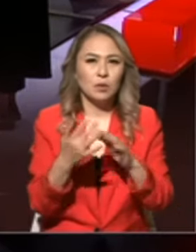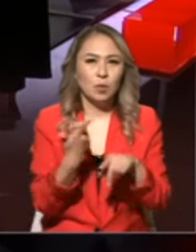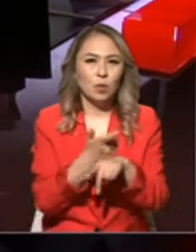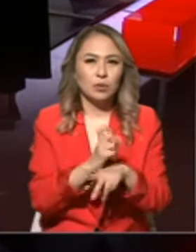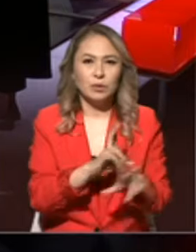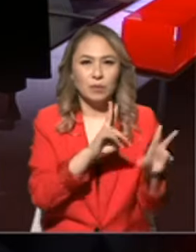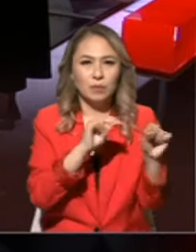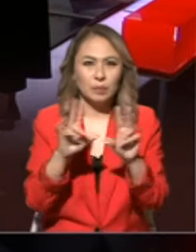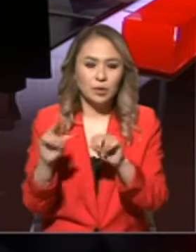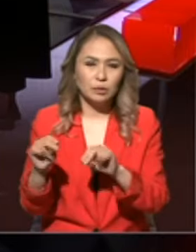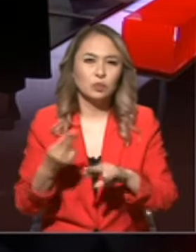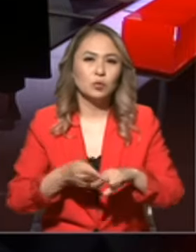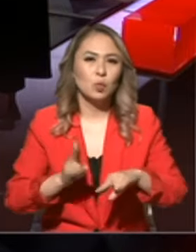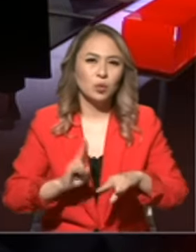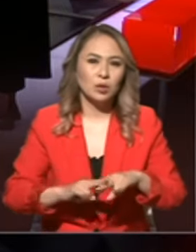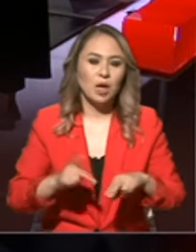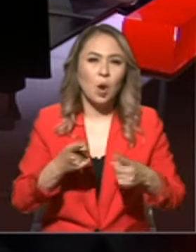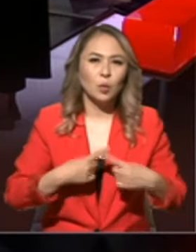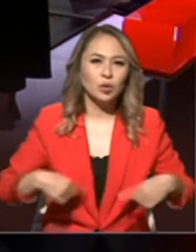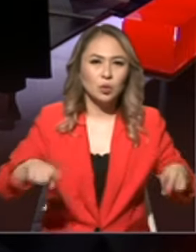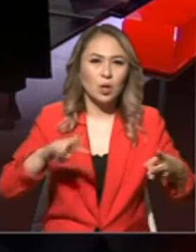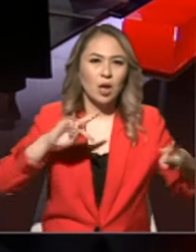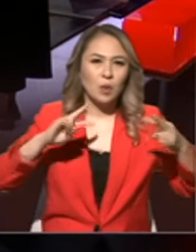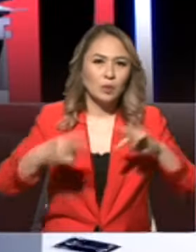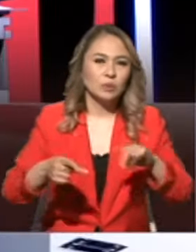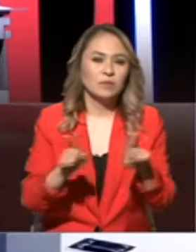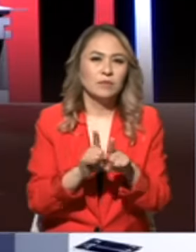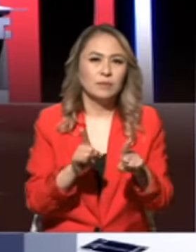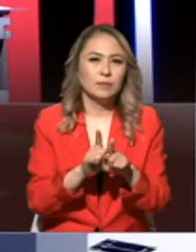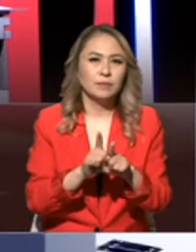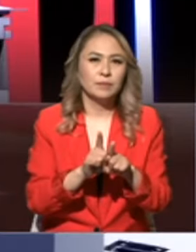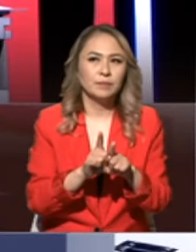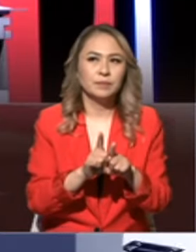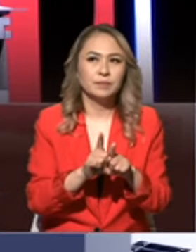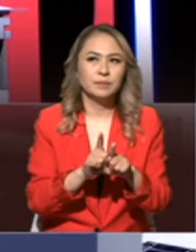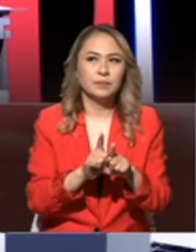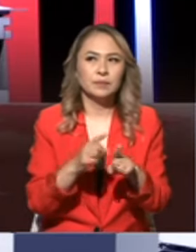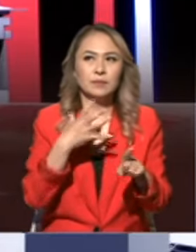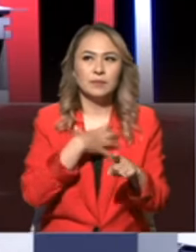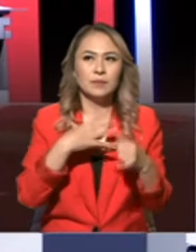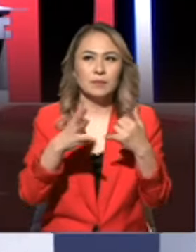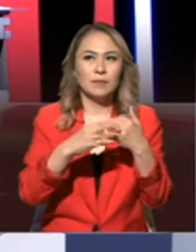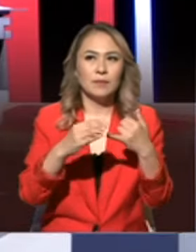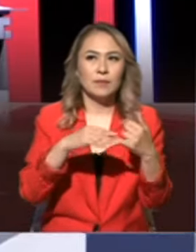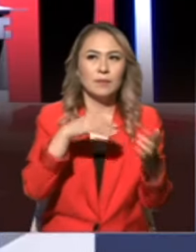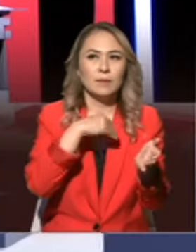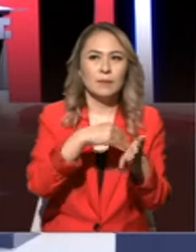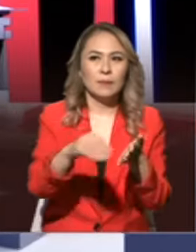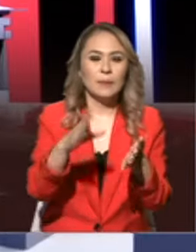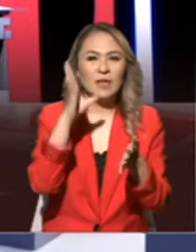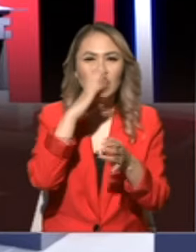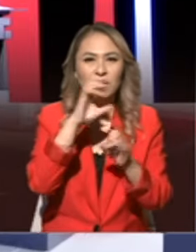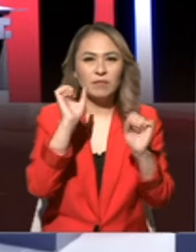бақыт жалпы. Сол себепті аудиторияны ауыстыру керек деген осы. Жалпы негізі жер алудың жақсы мүмкіндіктері мұнда